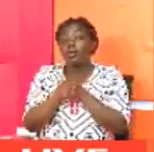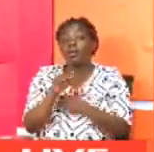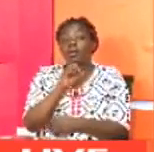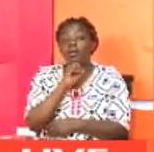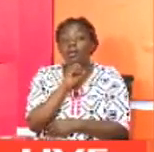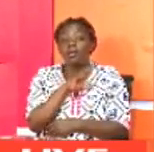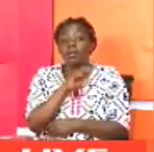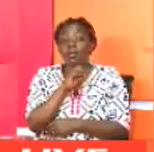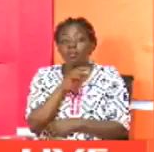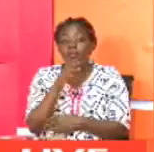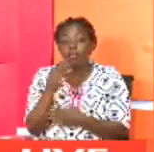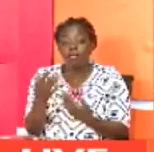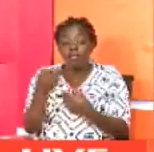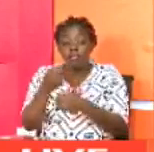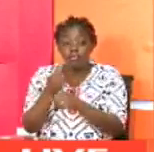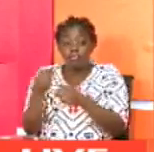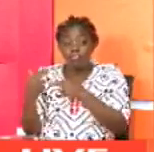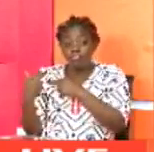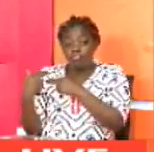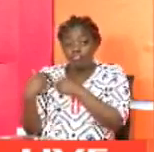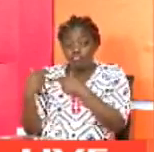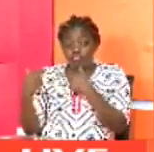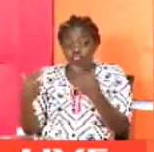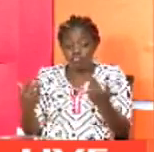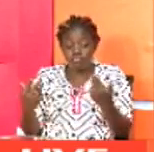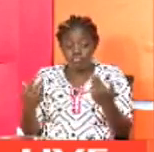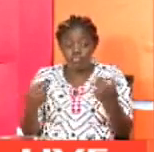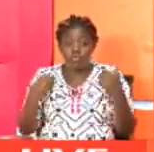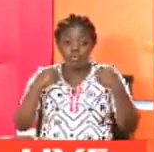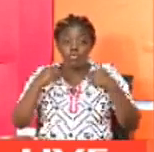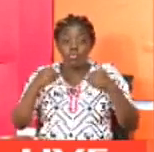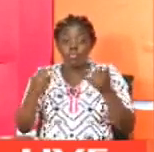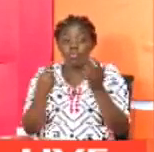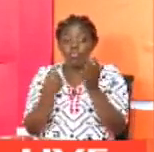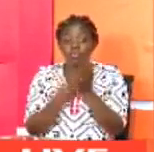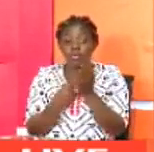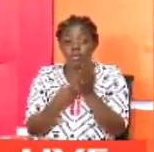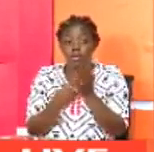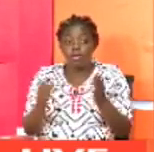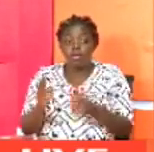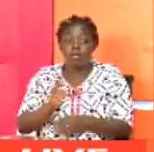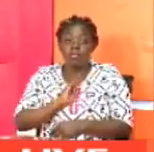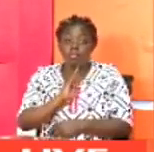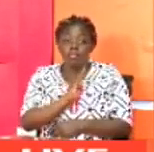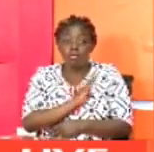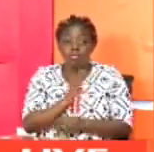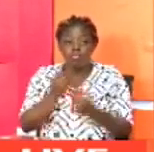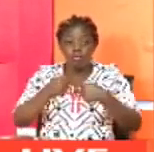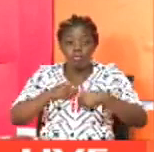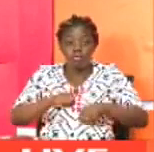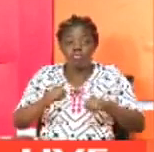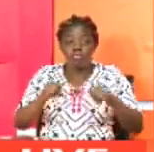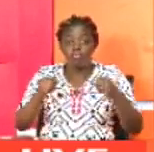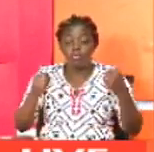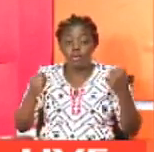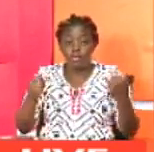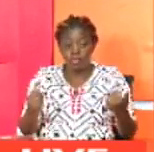bakukulumidde. Ekitongole ekivunaanyizibwa ku by'obulambuzi mu ggwanga, Uganda Tourism Board, olw'enkola